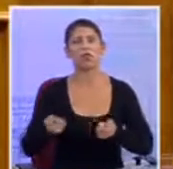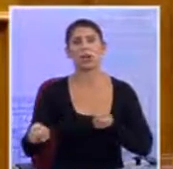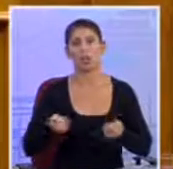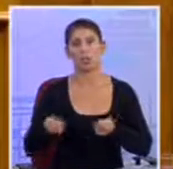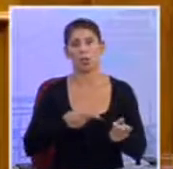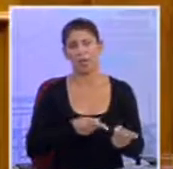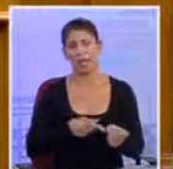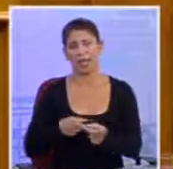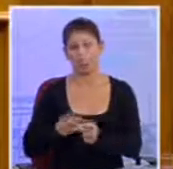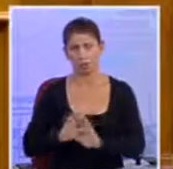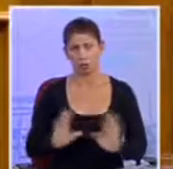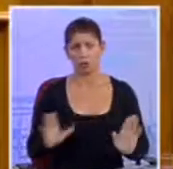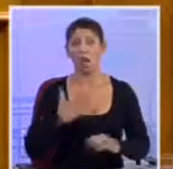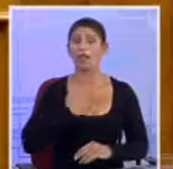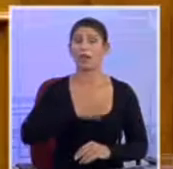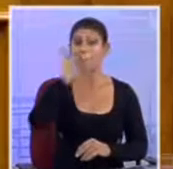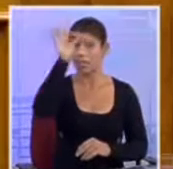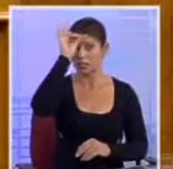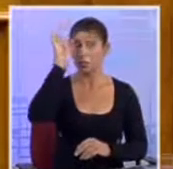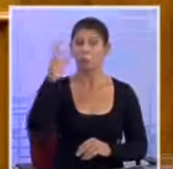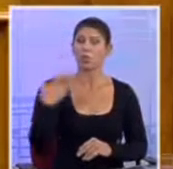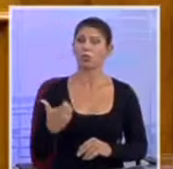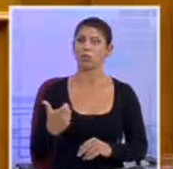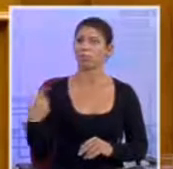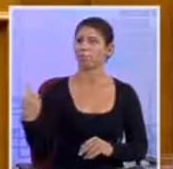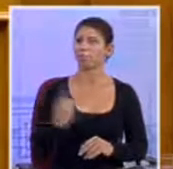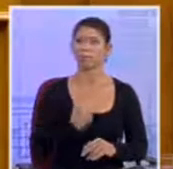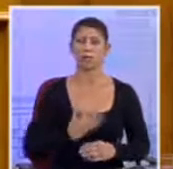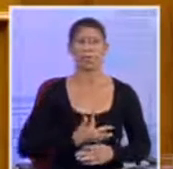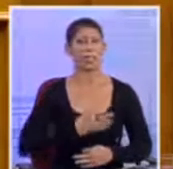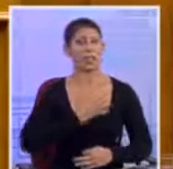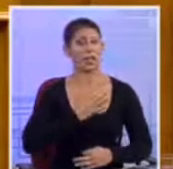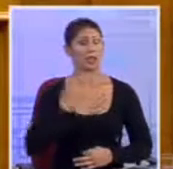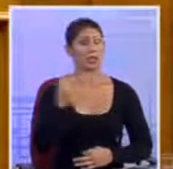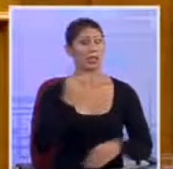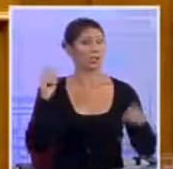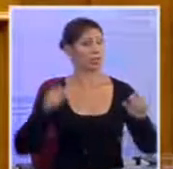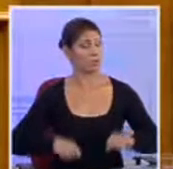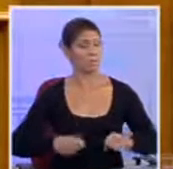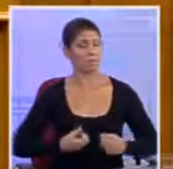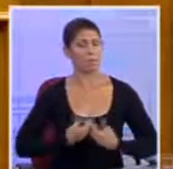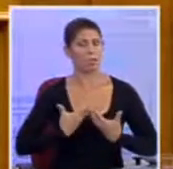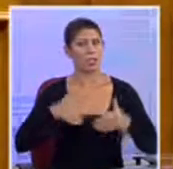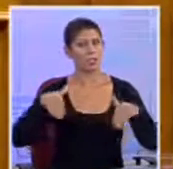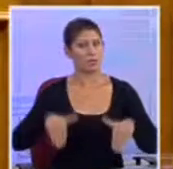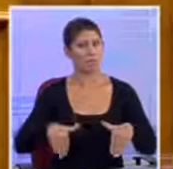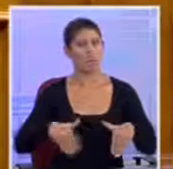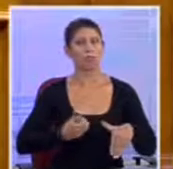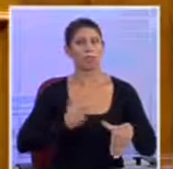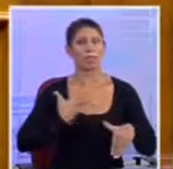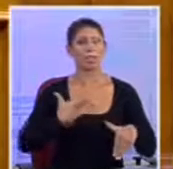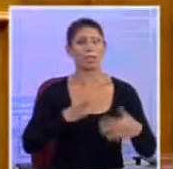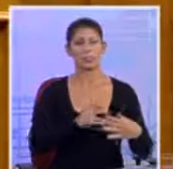εγκλήματος. Θέλουμε μια αστυνομία που να περιβάλλεται με κύρος, κοινωνική συνένεση, που να εμπνέει σεβασμό και διάθεση